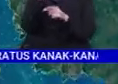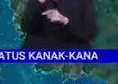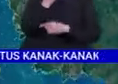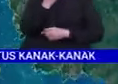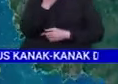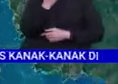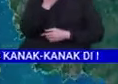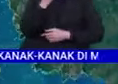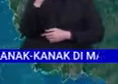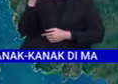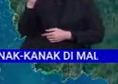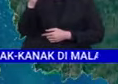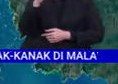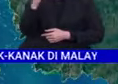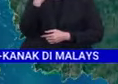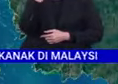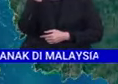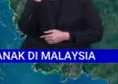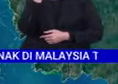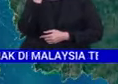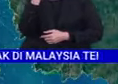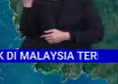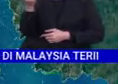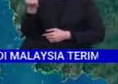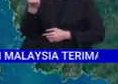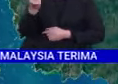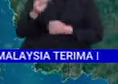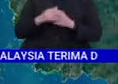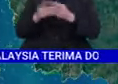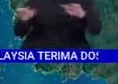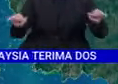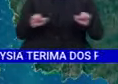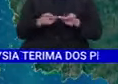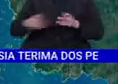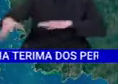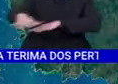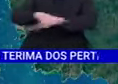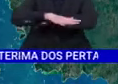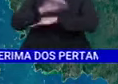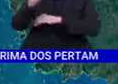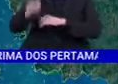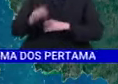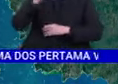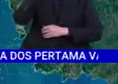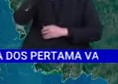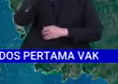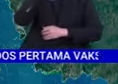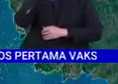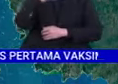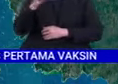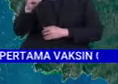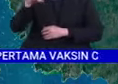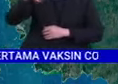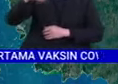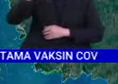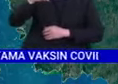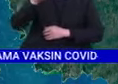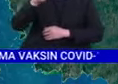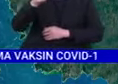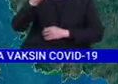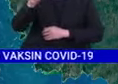ditandai dengan warna kuning dan juga Jingga ini melibatkan kawasan perairan Selat Melaka Utara dan juga Phuket